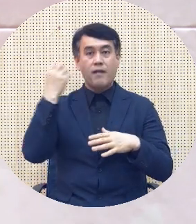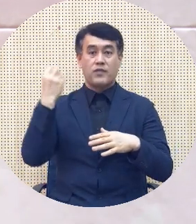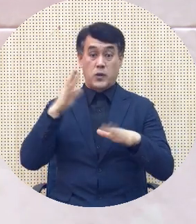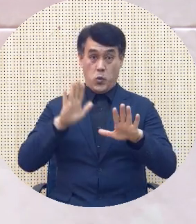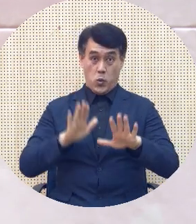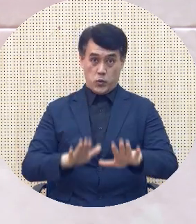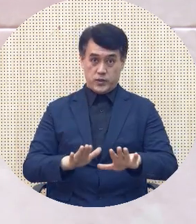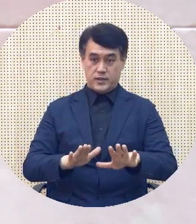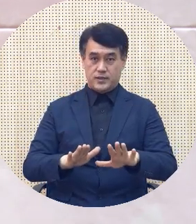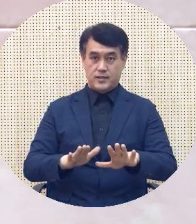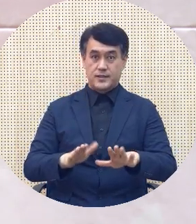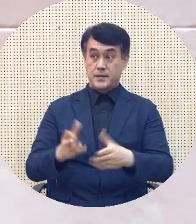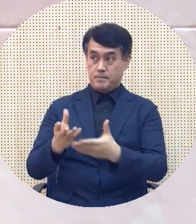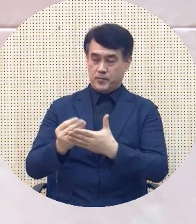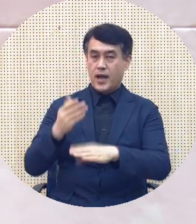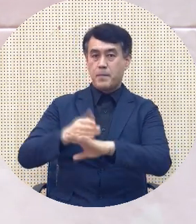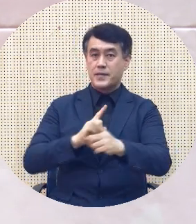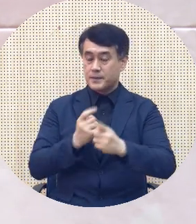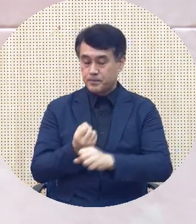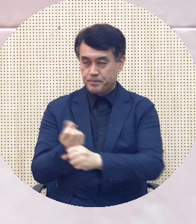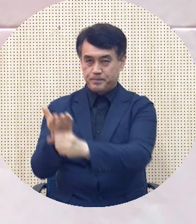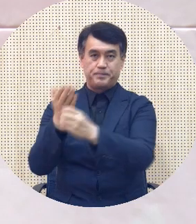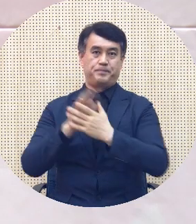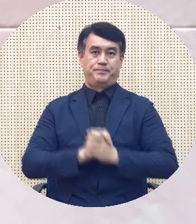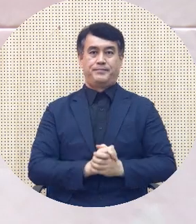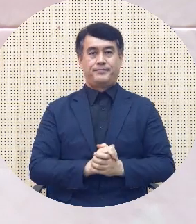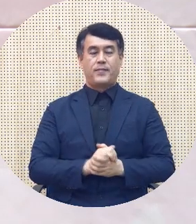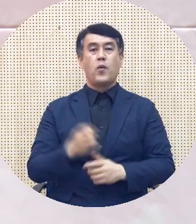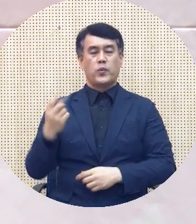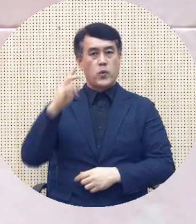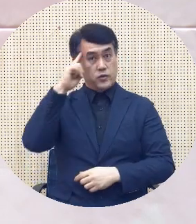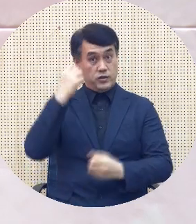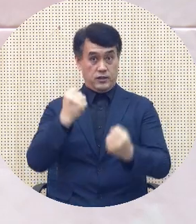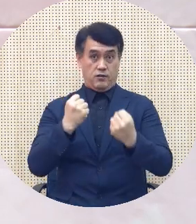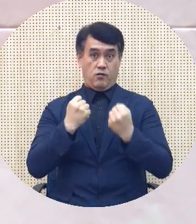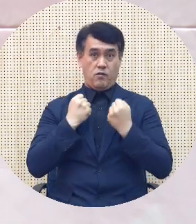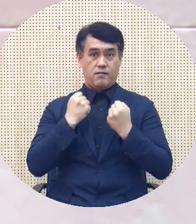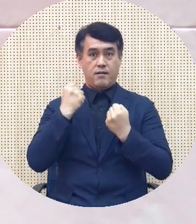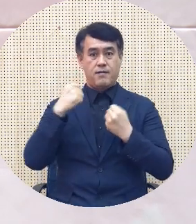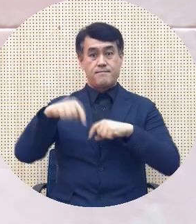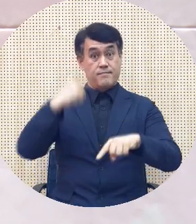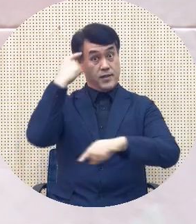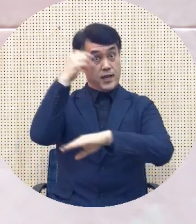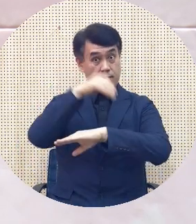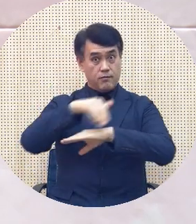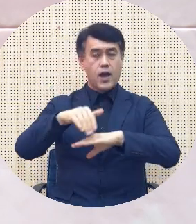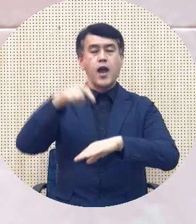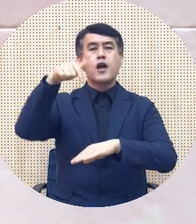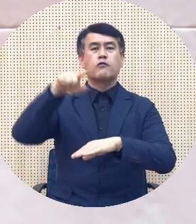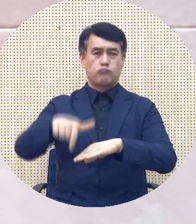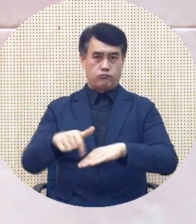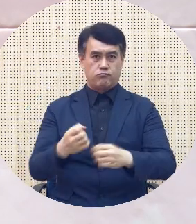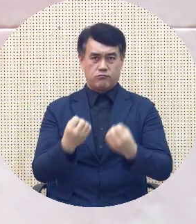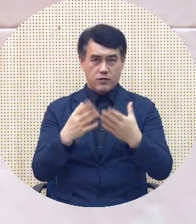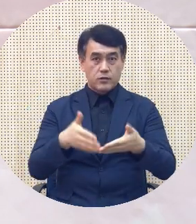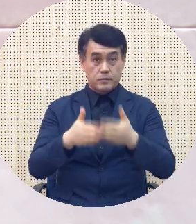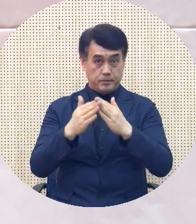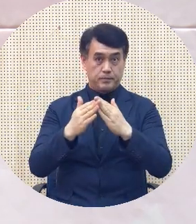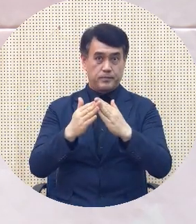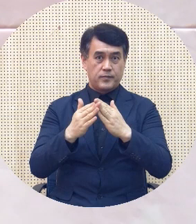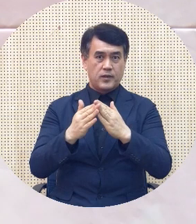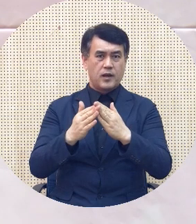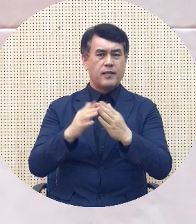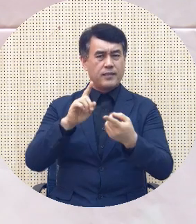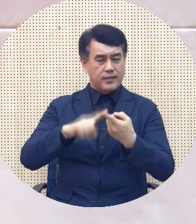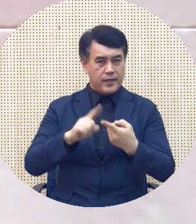자리를 빌어서 감사의 말씀을 드립니다. 또한 정신건강 정책국이 신설되어서 정신건강에 대해서